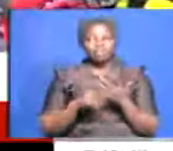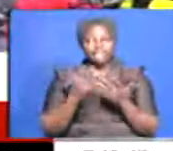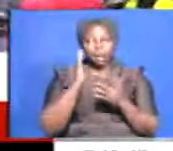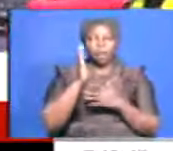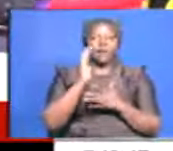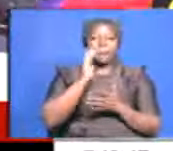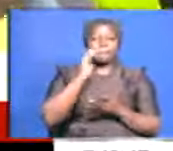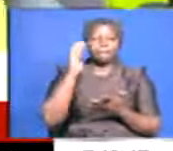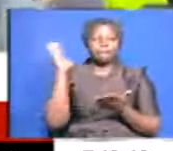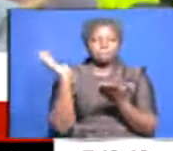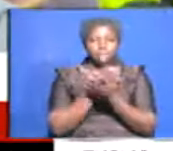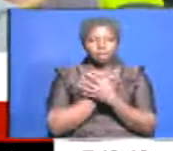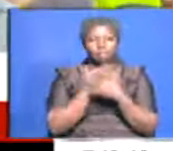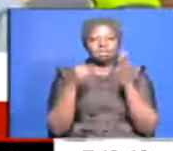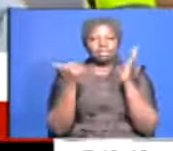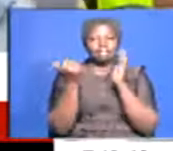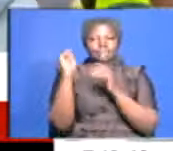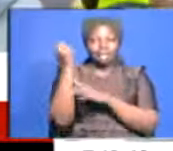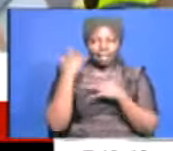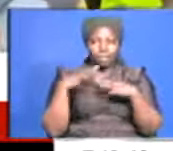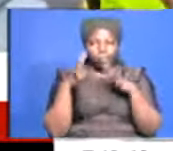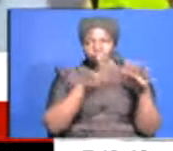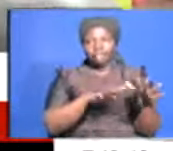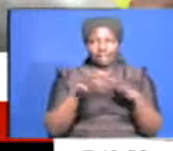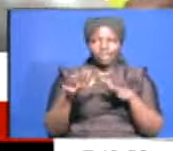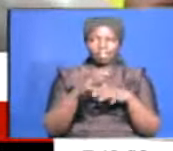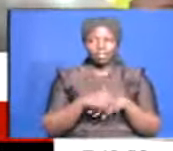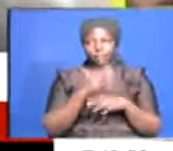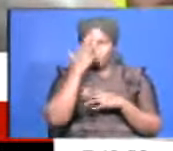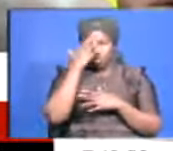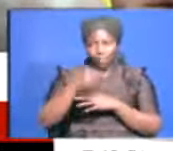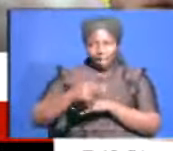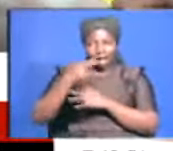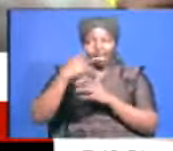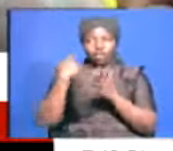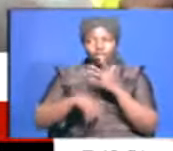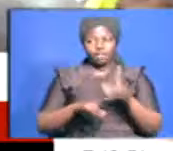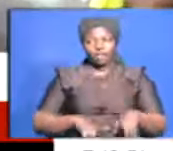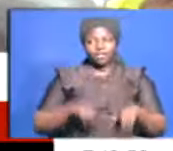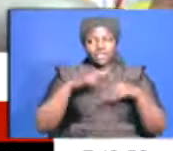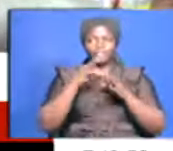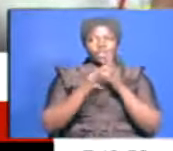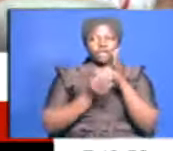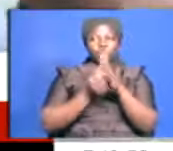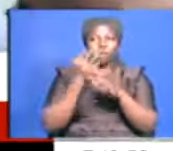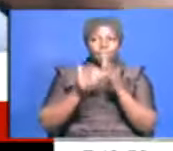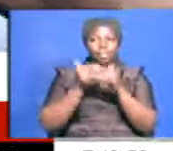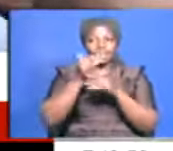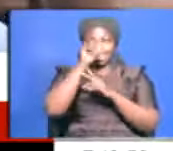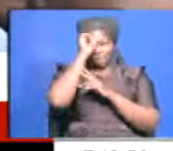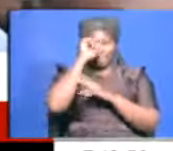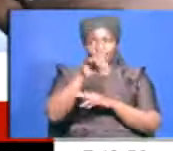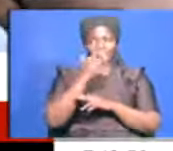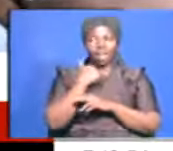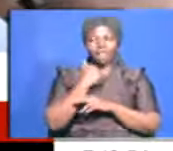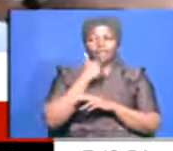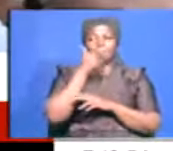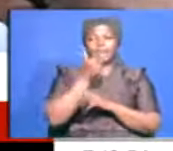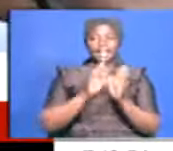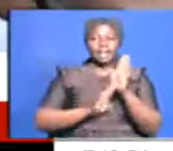kwa sasa iwapo muungano wa Kenya Kwanza utabuni serikali ijayo. Ruto alisema ana ajenda bora zaidi ya maendeleo ya kuhakikisha Wakenya